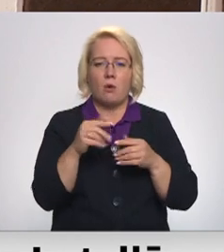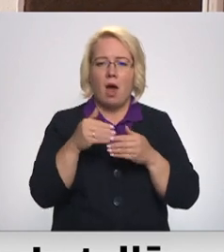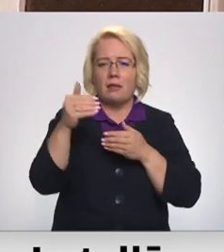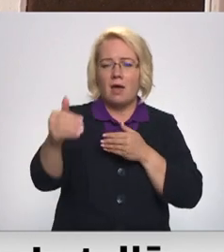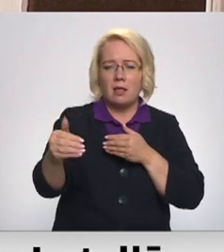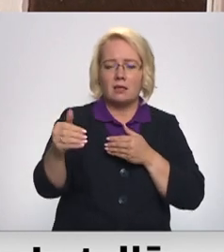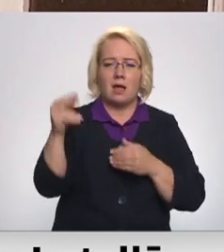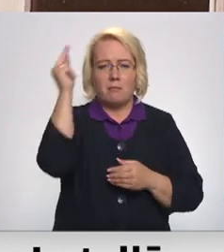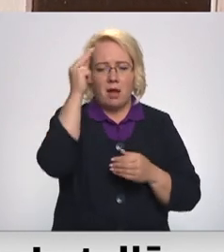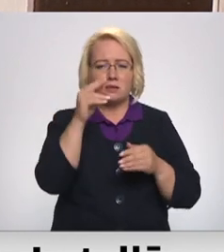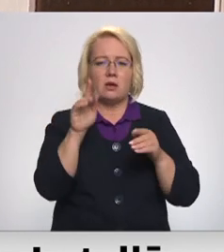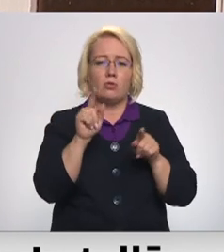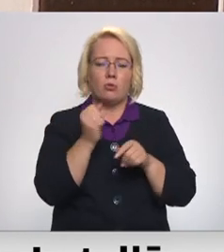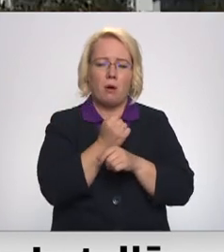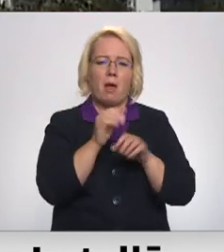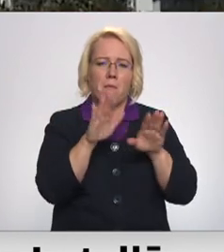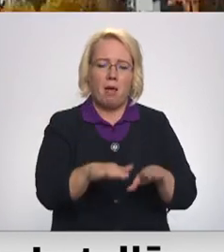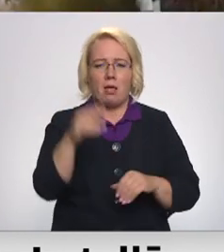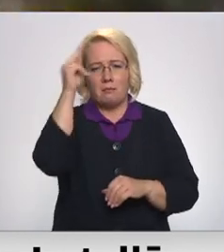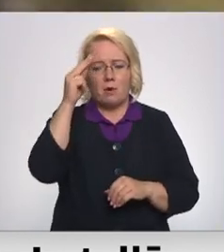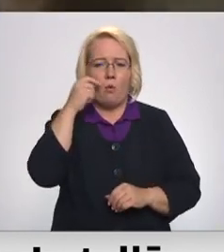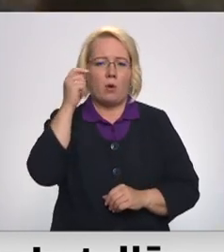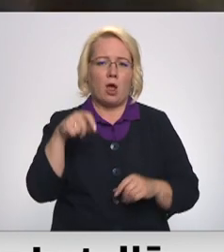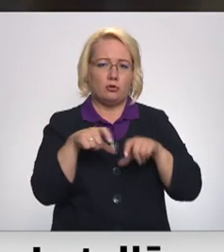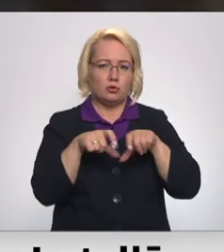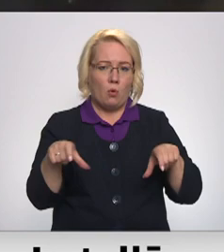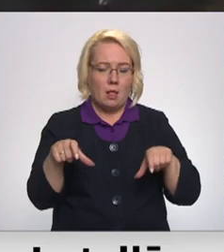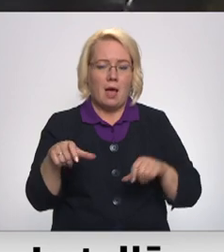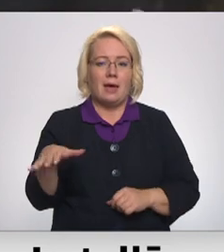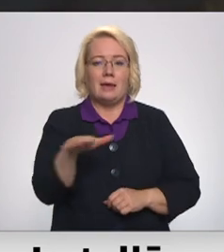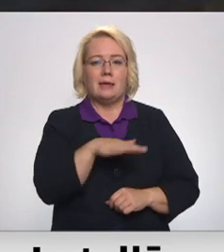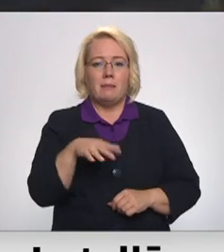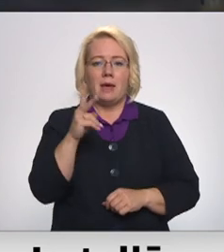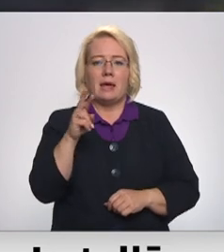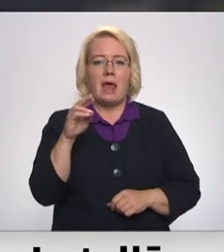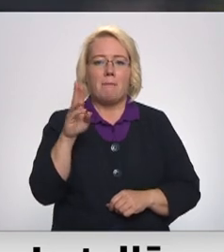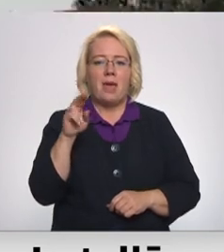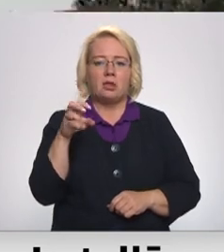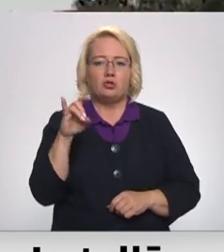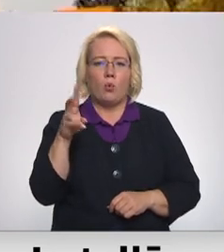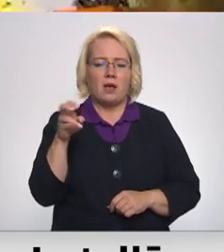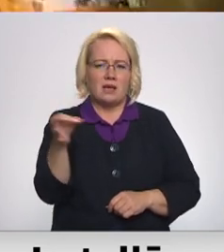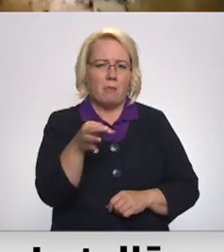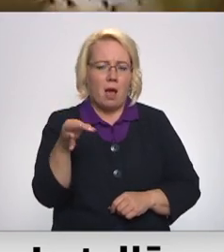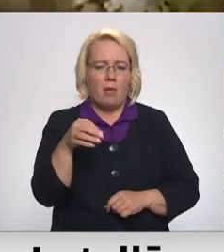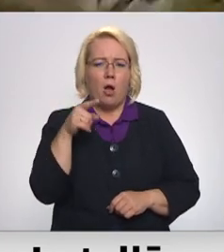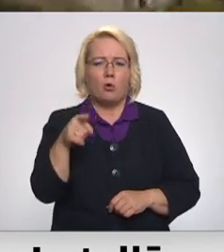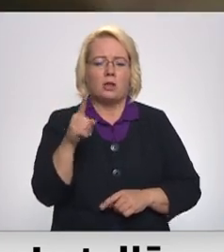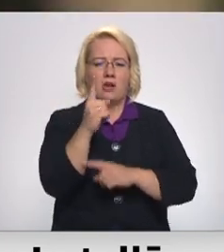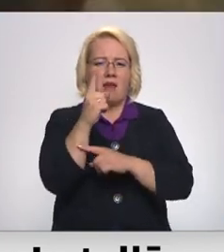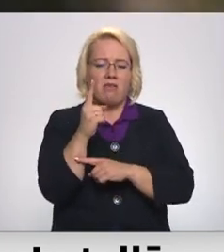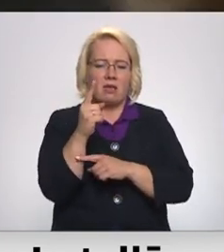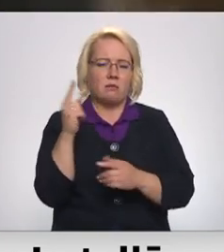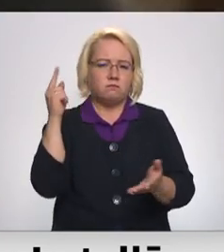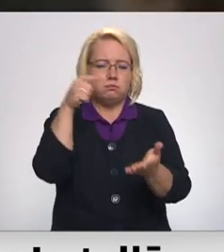dēļ atstāt viņus ukraiņu skolā. Ģimene ir no Kremenčukas Poltavas apgabalā. Vietas, kurā Krievijas raidīta raķeta